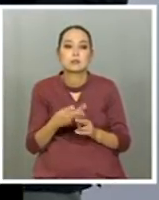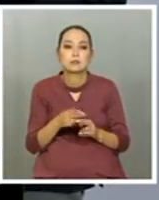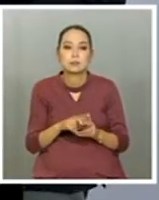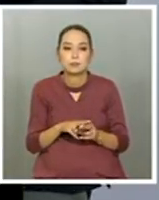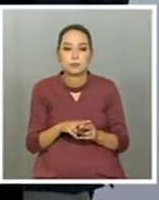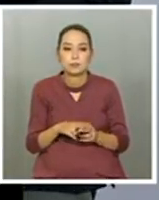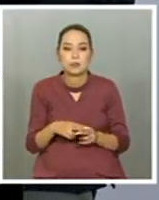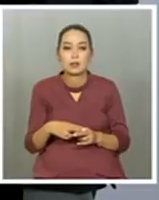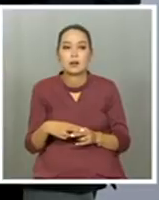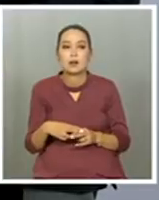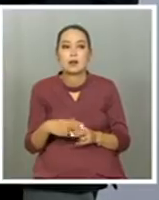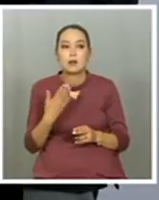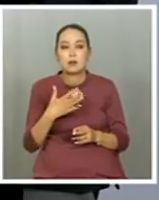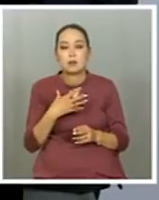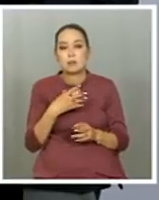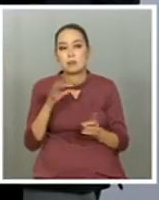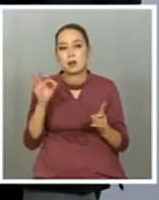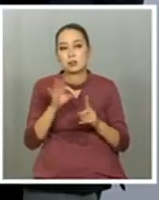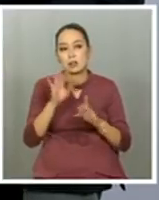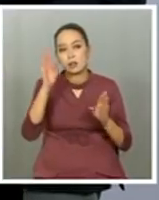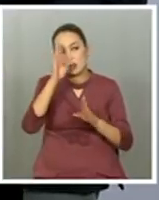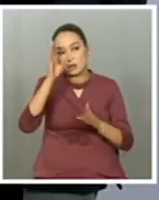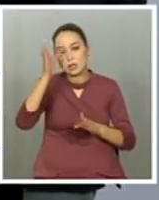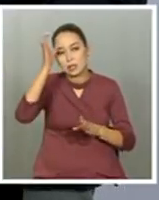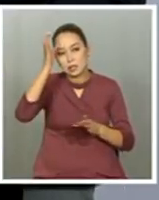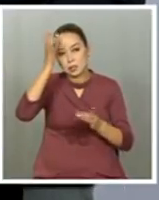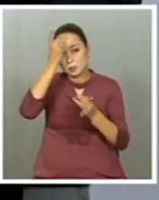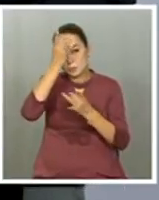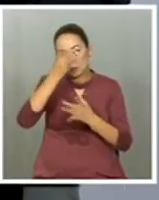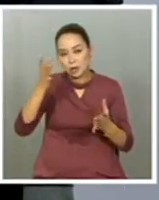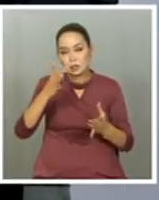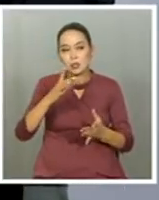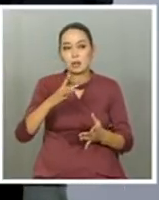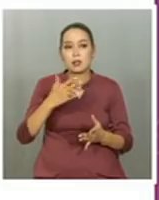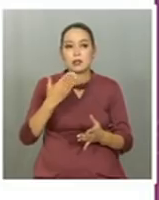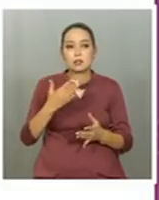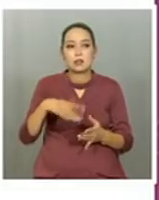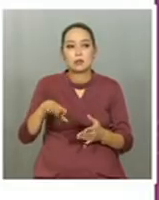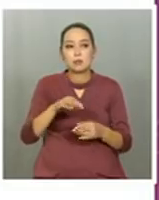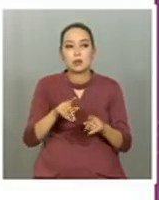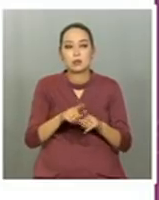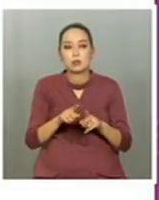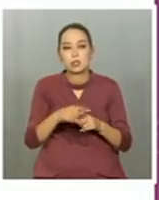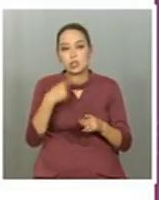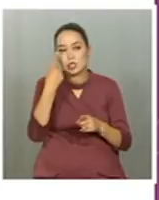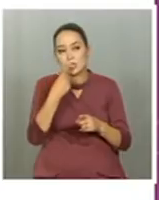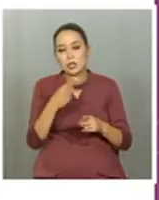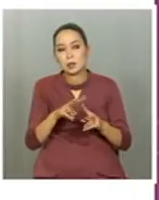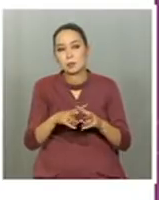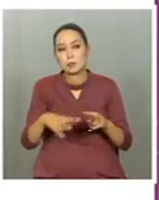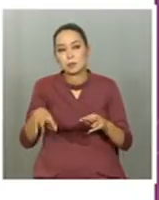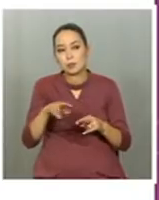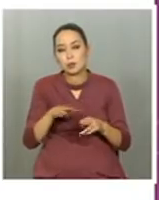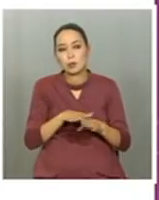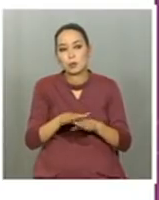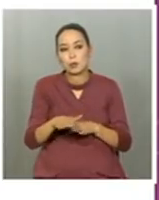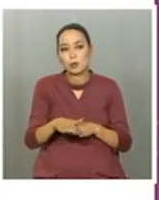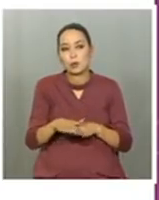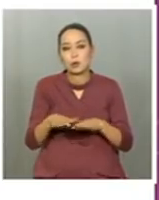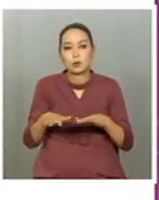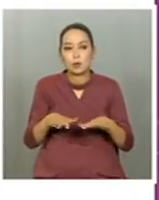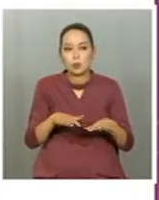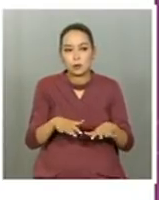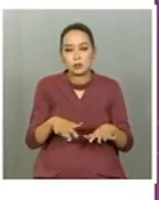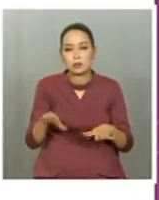Мақсаты экологиялық, ғылыми, мәдени және эстетикалық тұрғыдан жекелеген бірегей орны толмайтын бағалы табиғи кешендерді,